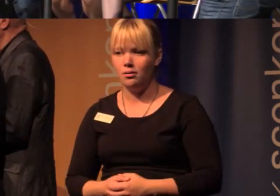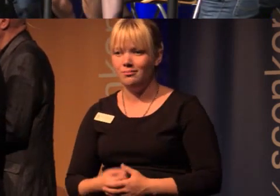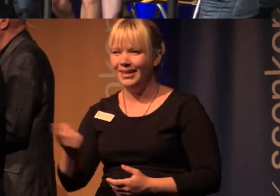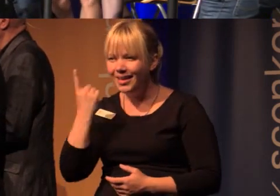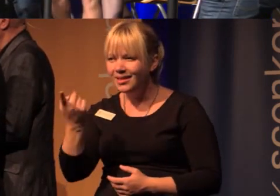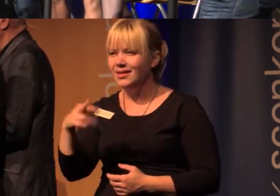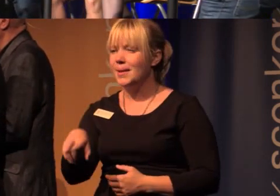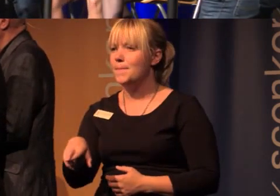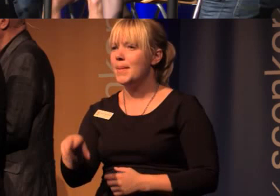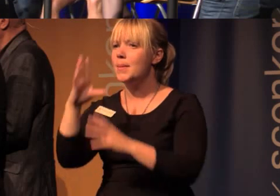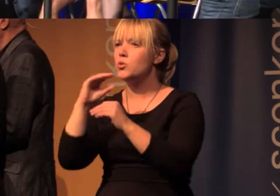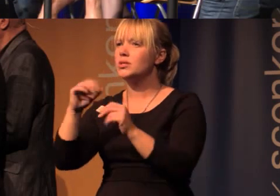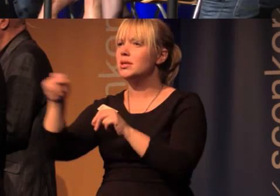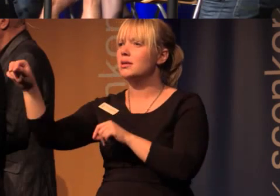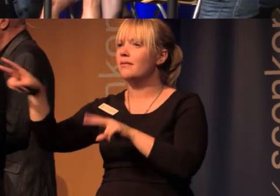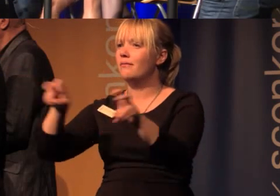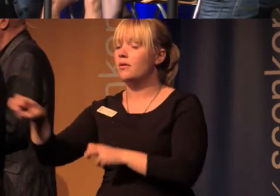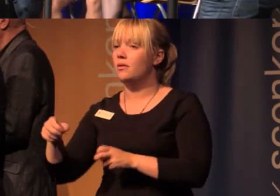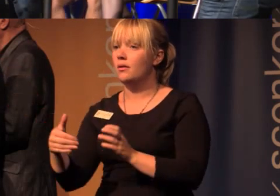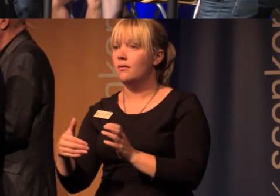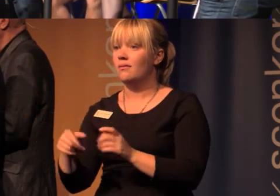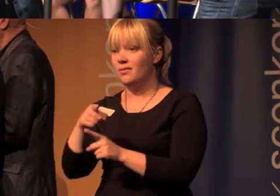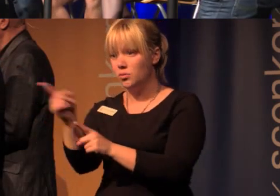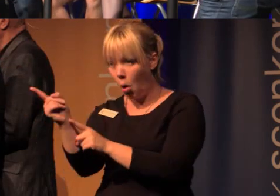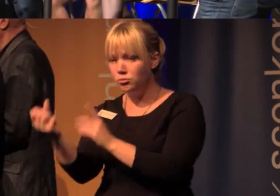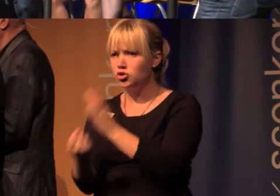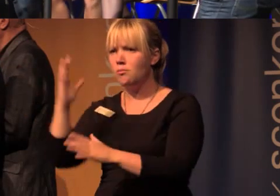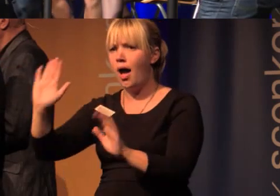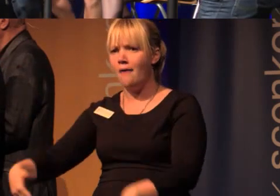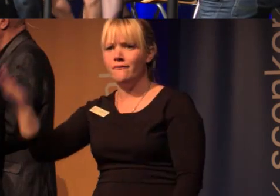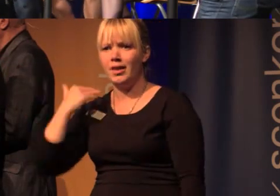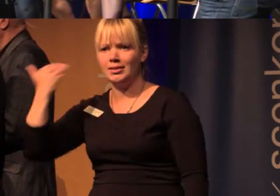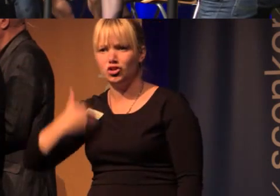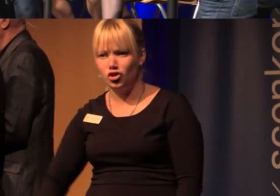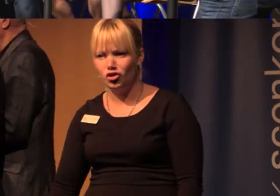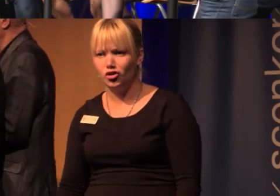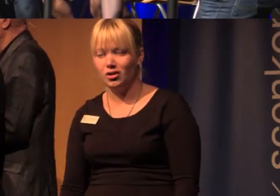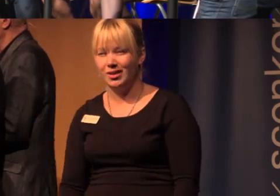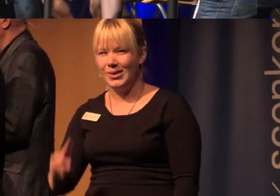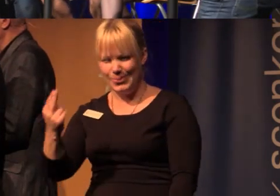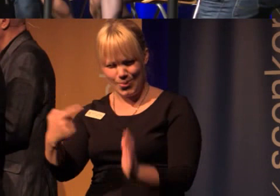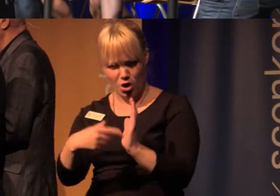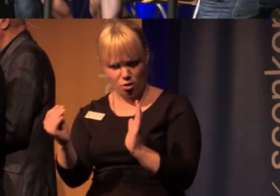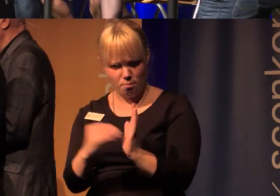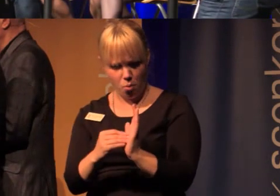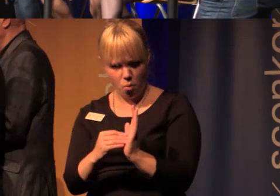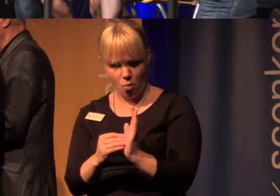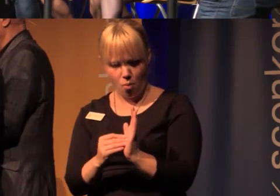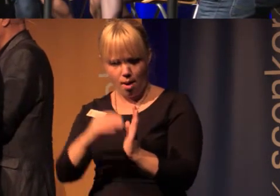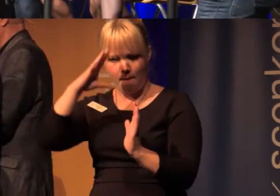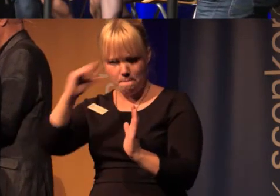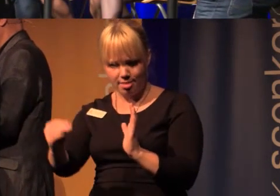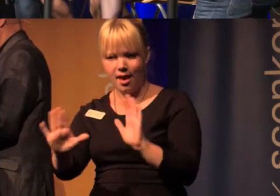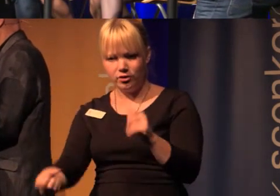olika skapare långt efter deras död. Just nu är det alltså 70 år efter upphovsmannens